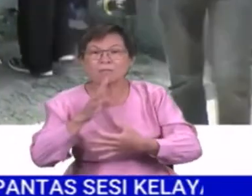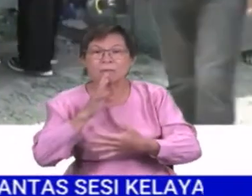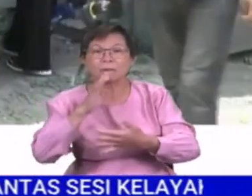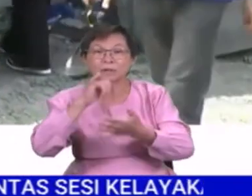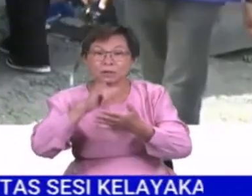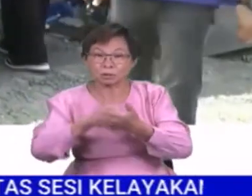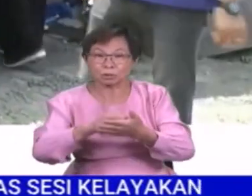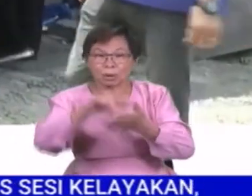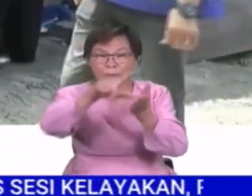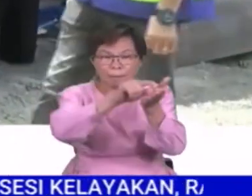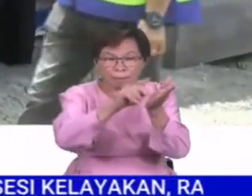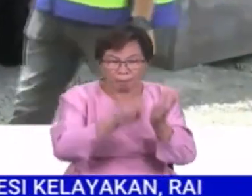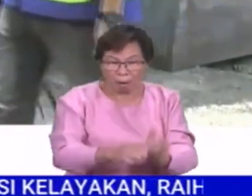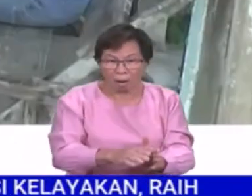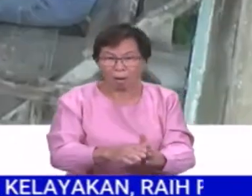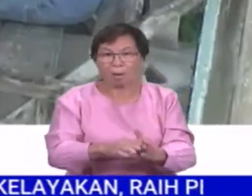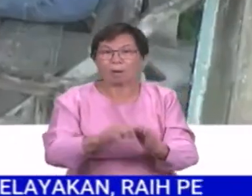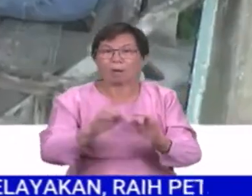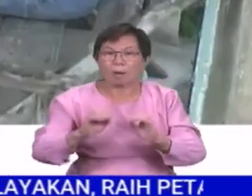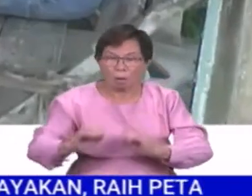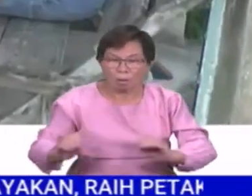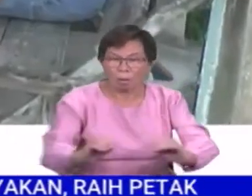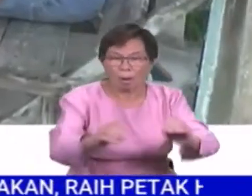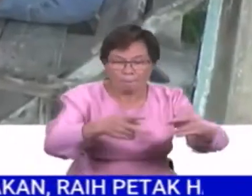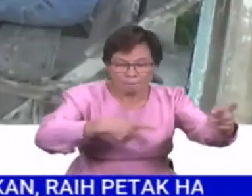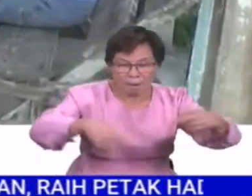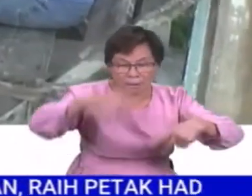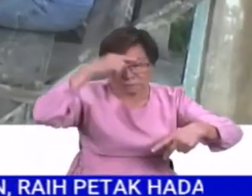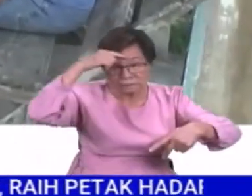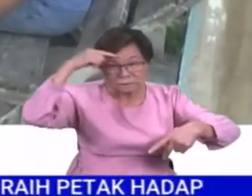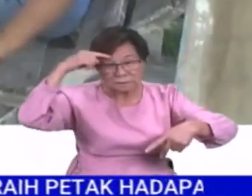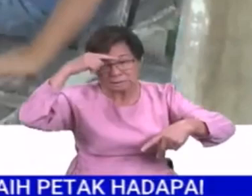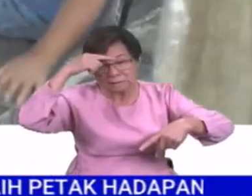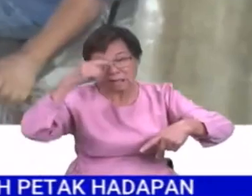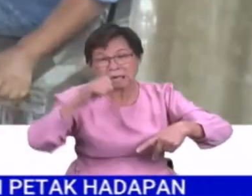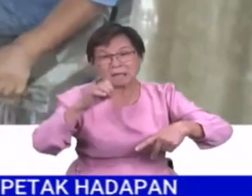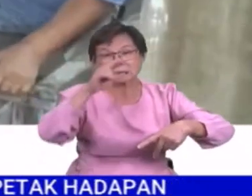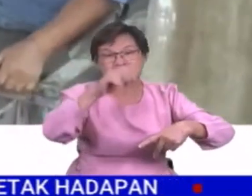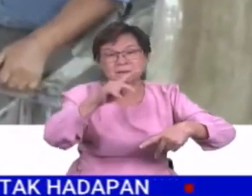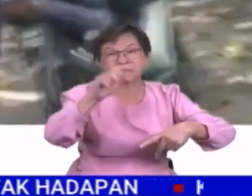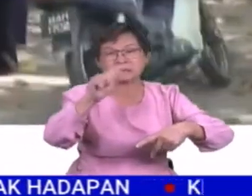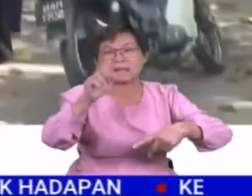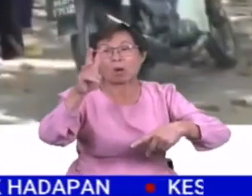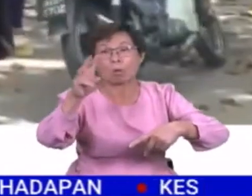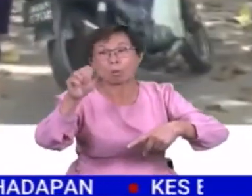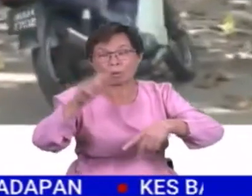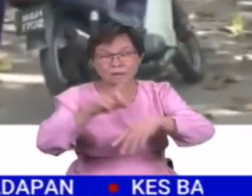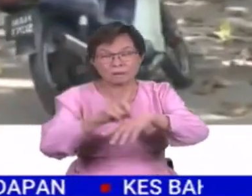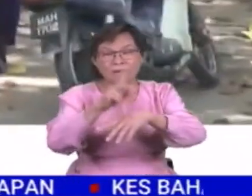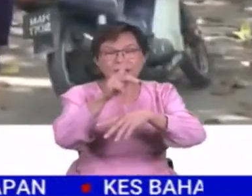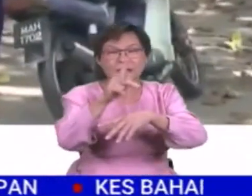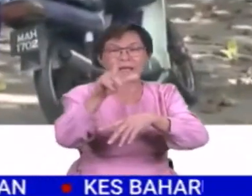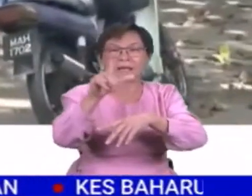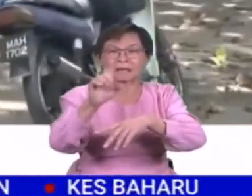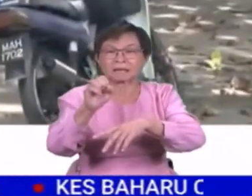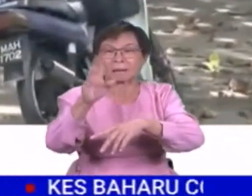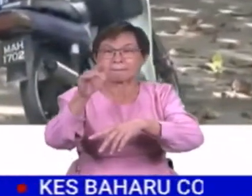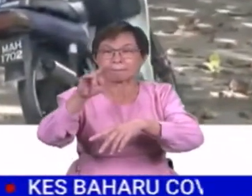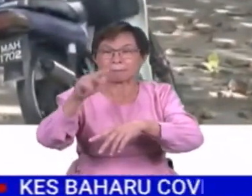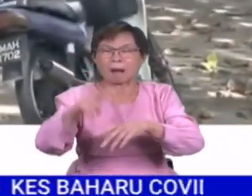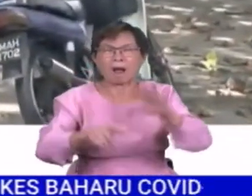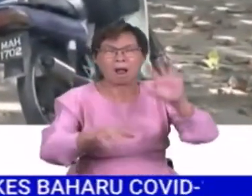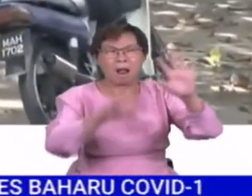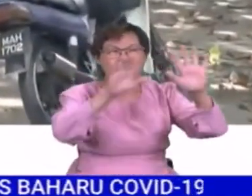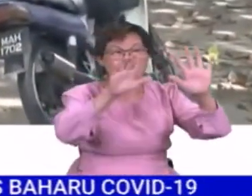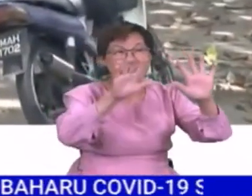berkata demikian kepada pemerintah selepas operasi plastik hitam bersendawa di cabang Dalam pada itu jaime pasti lapan puluh lokasi